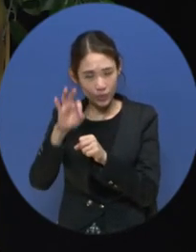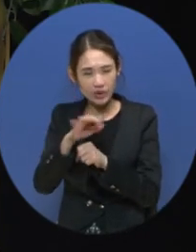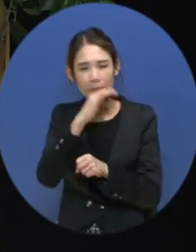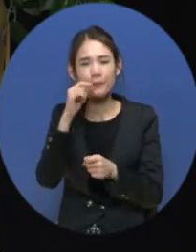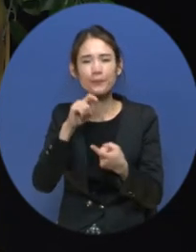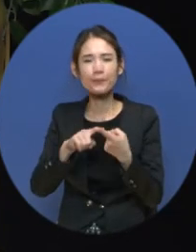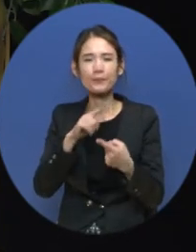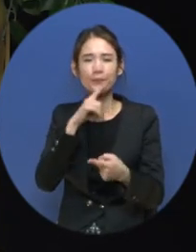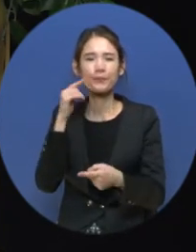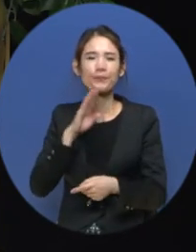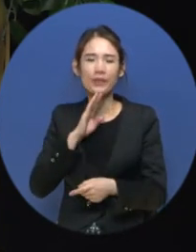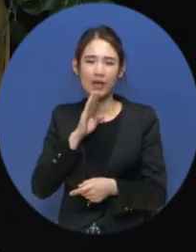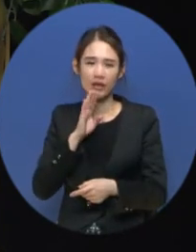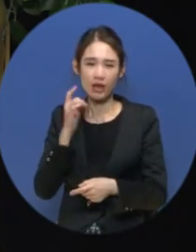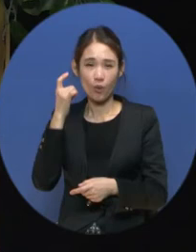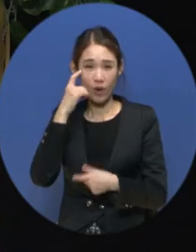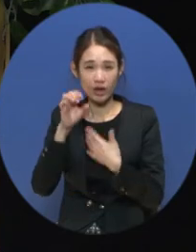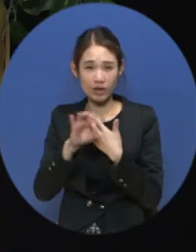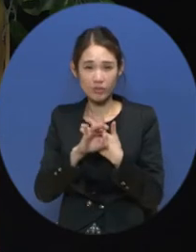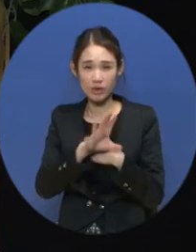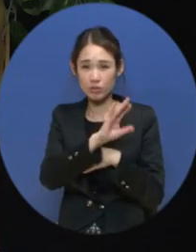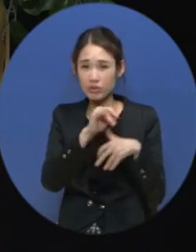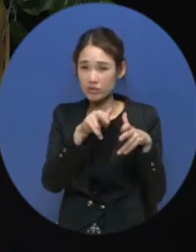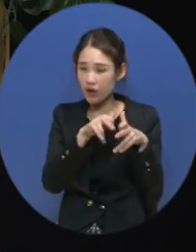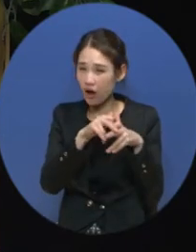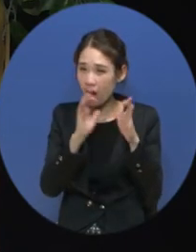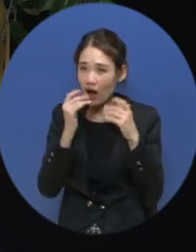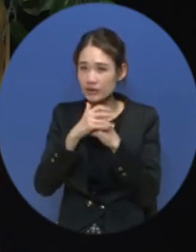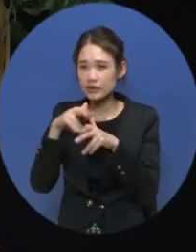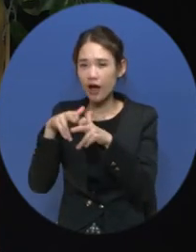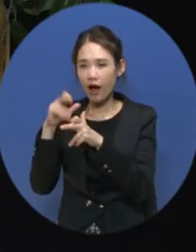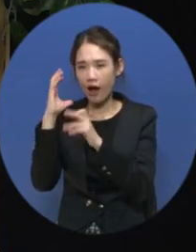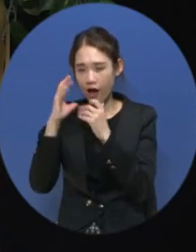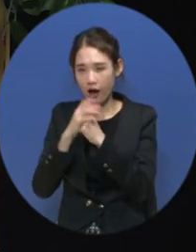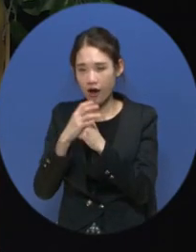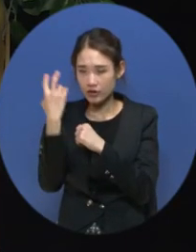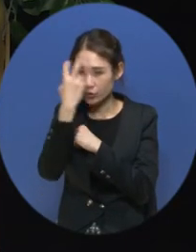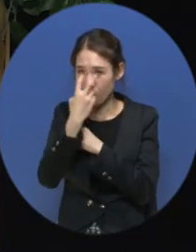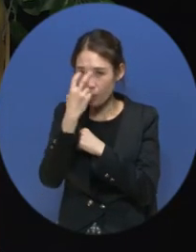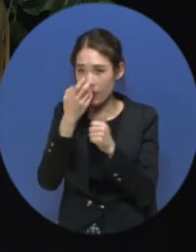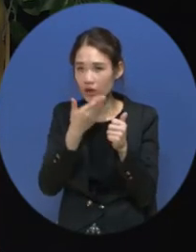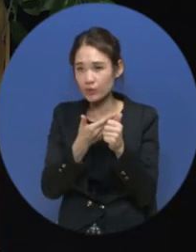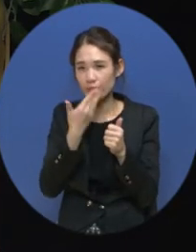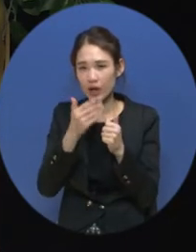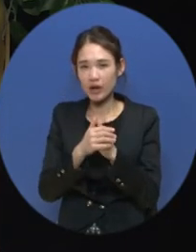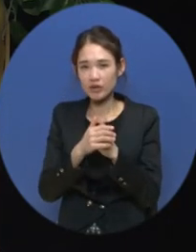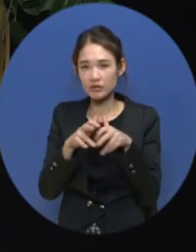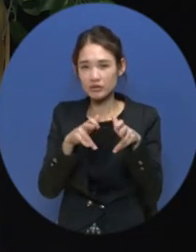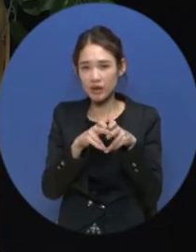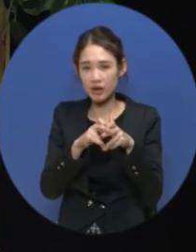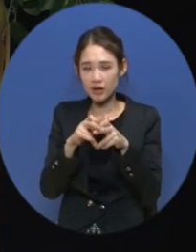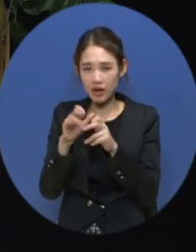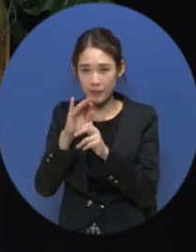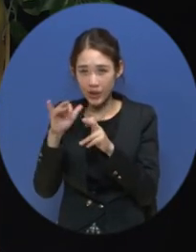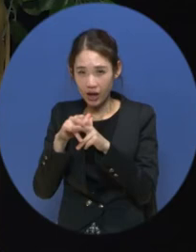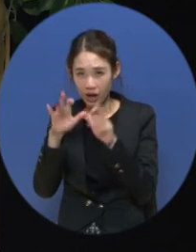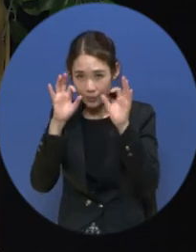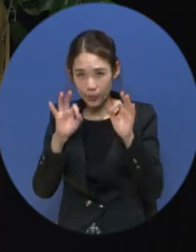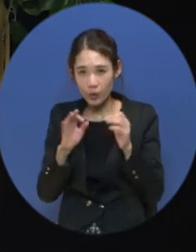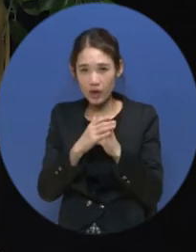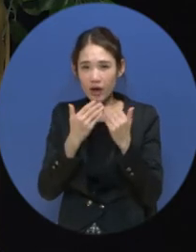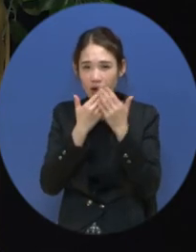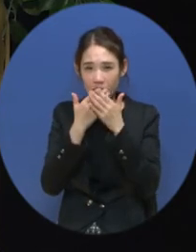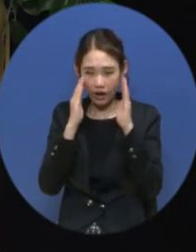해요. 네. 왜 이제 비장애아는 장애아를 돌봐주고 또 장애아는 비장애아를 보고 이렇게